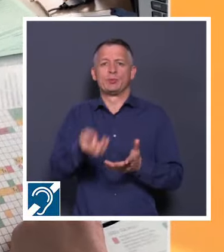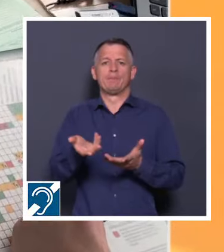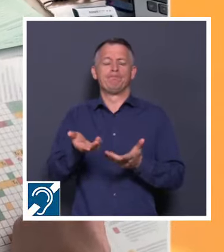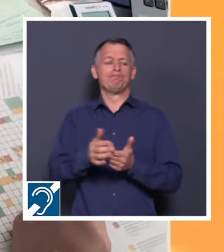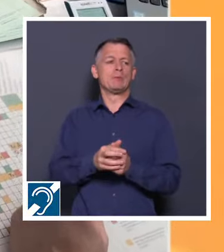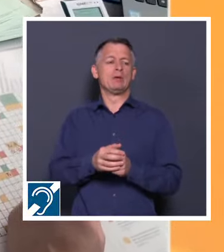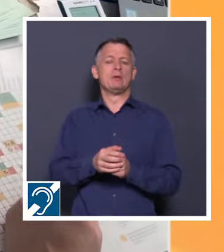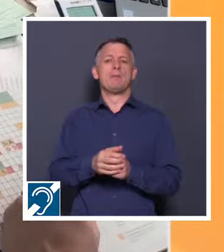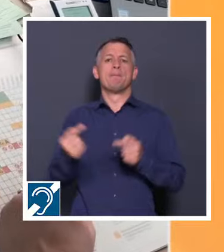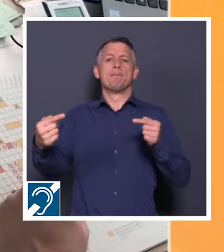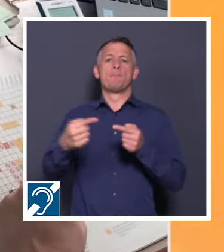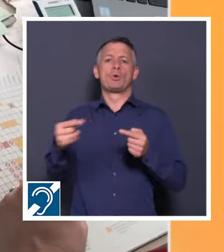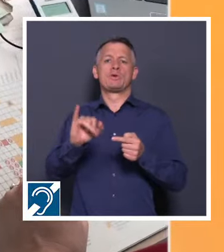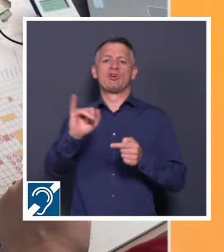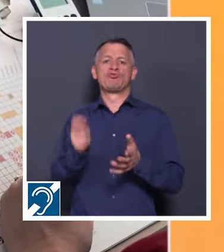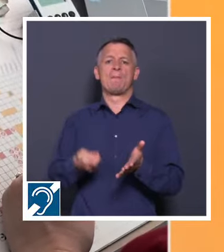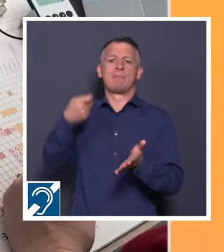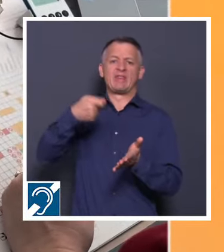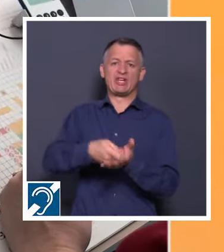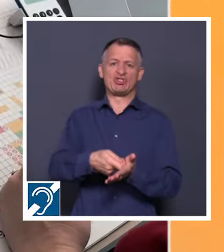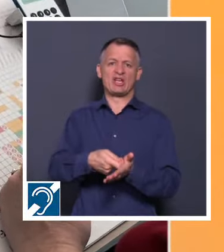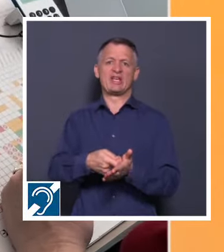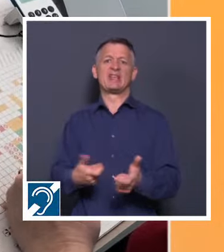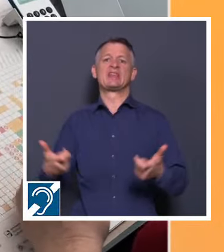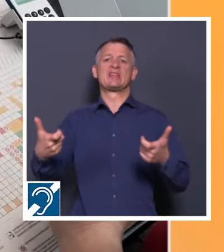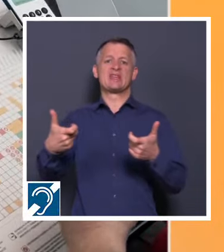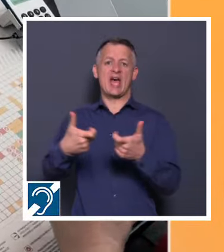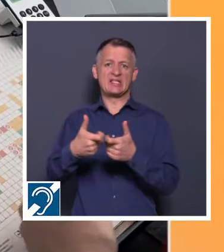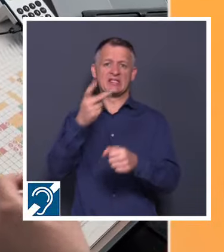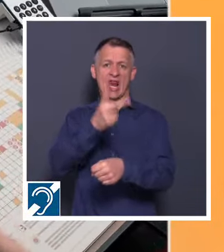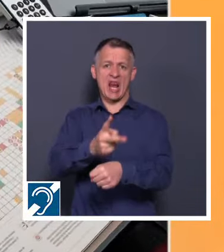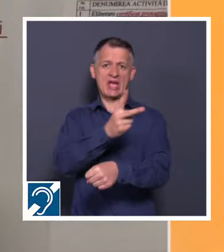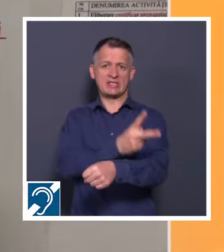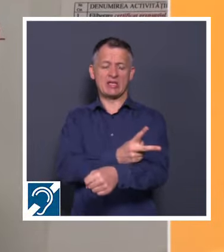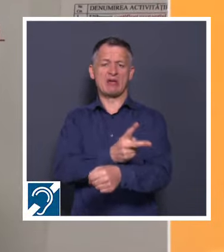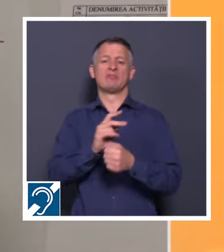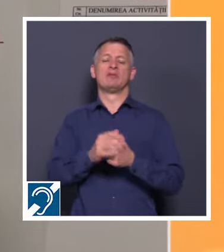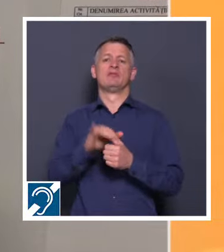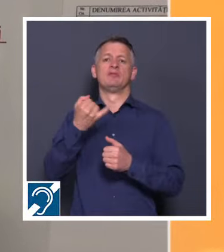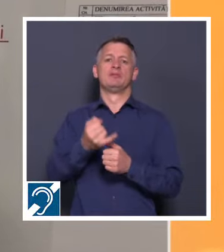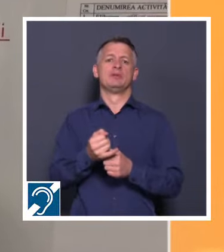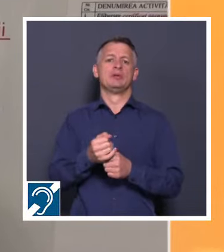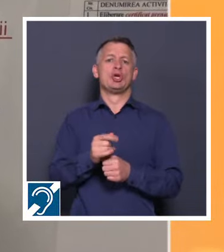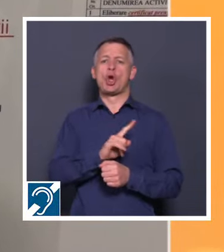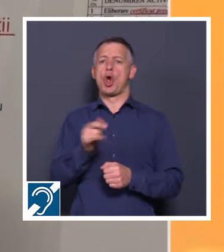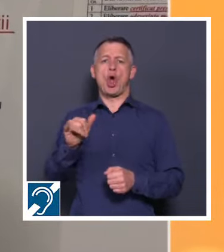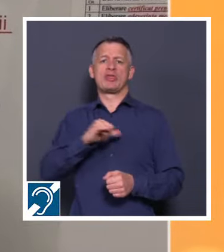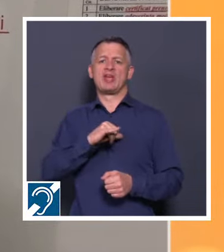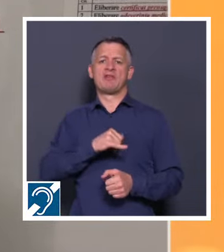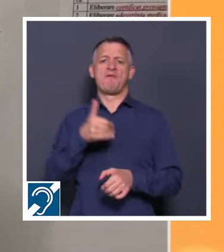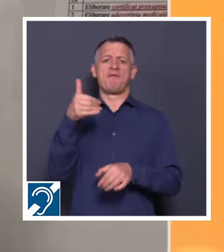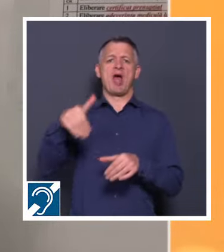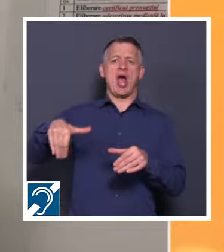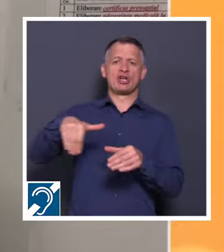împotriva contribuabililor, pacienți, persoane fizice, angajatori, persoane juridice.